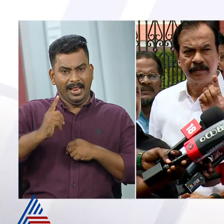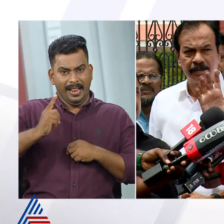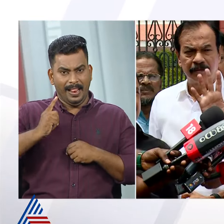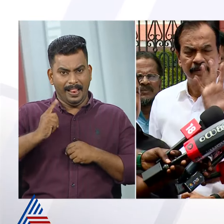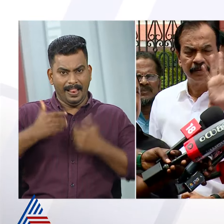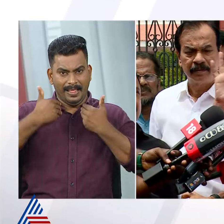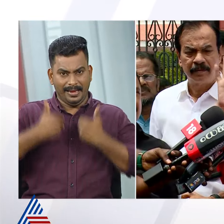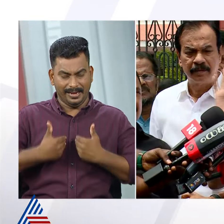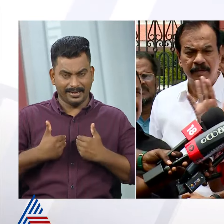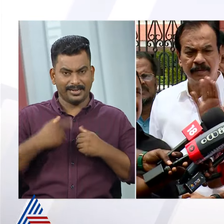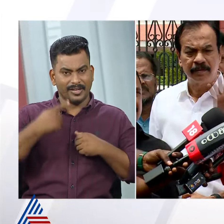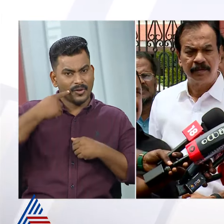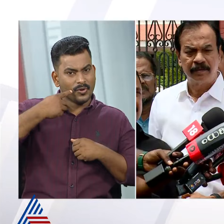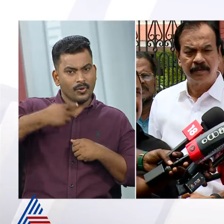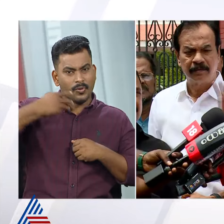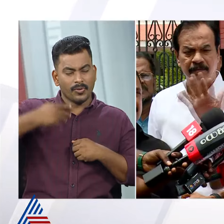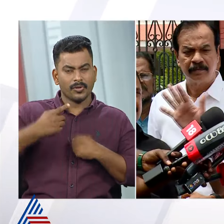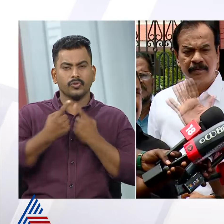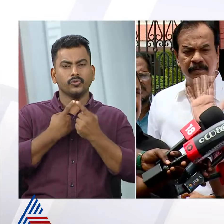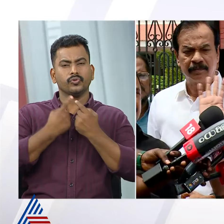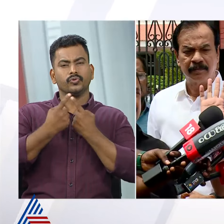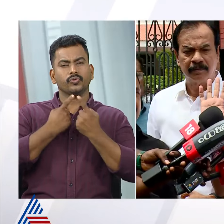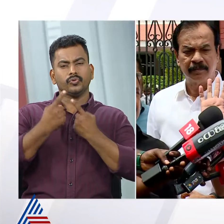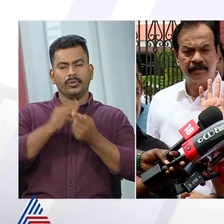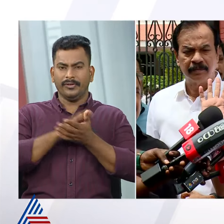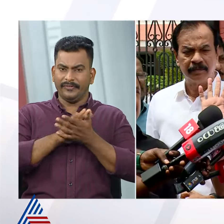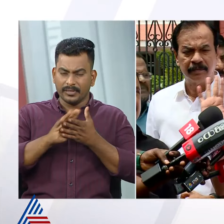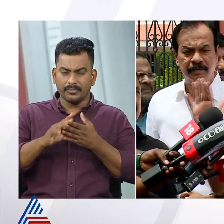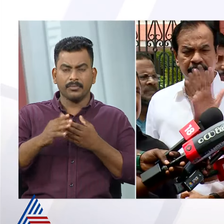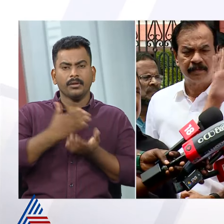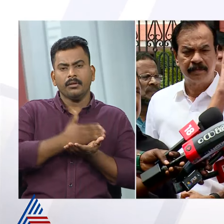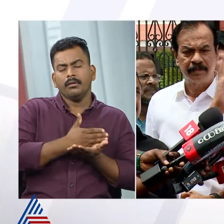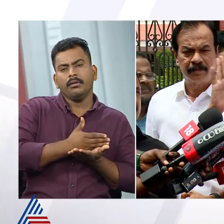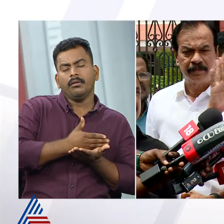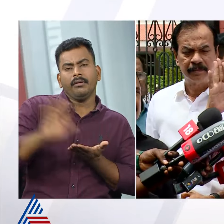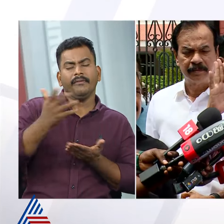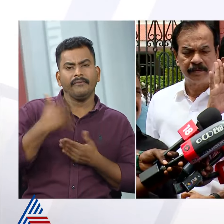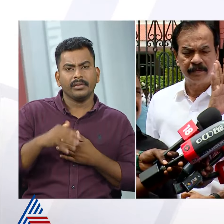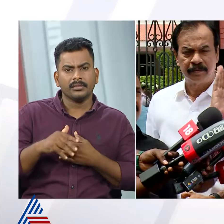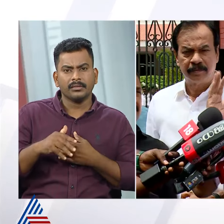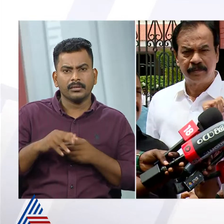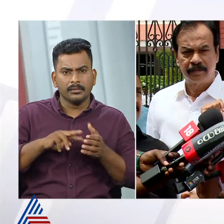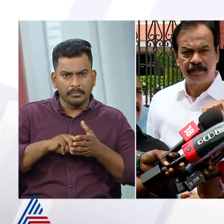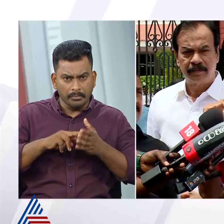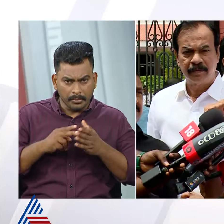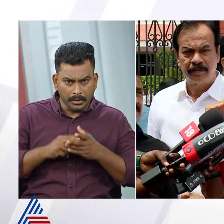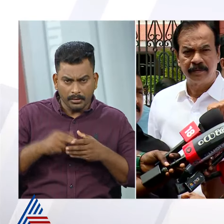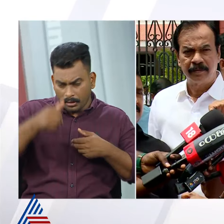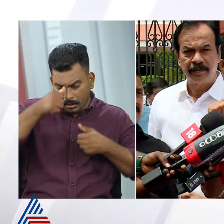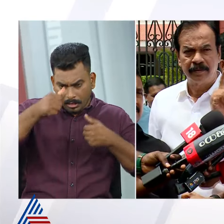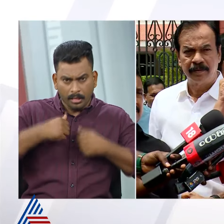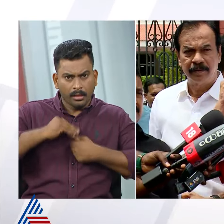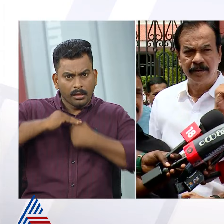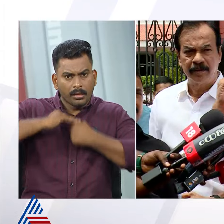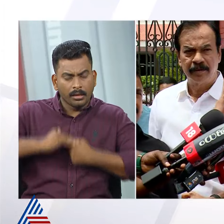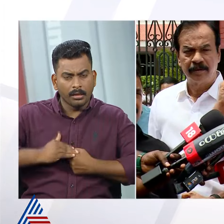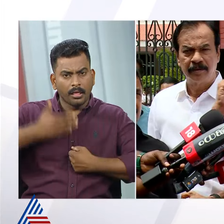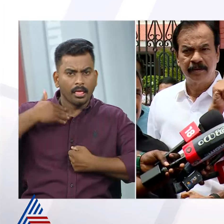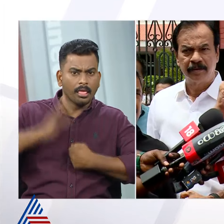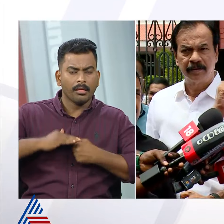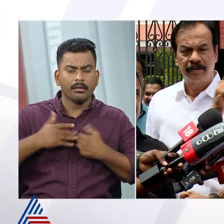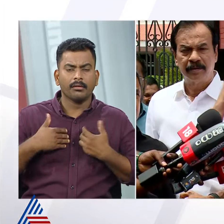ഞാൻ നടത്തിയ സംഭാഷണം മുഴുവൻ നീക്കം ചെയ്തു സഭാ ടിവിയിൽ നിന്ന്. എത്ര ഏകാധിപത്യപരമായിട്ടാണ് പ്രവർത്തിക്കുന്നത്! പിണറായി